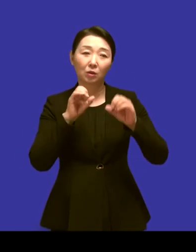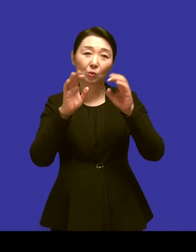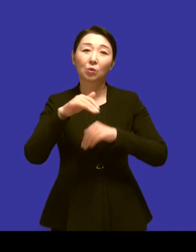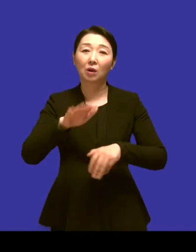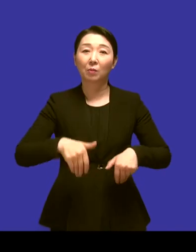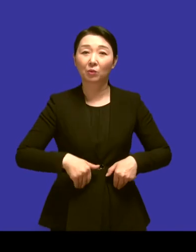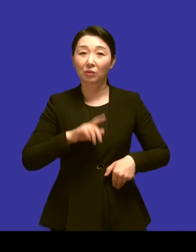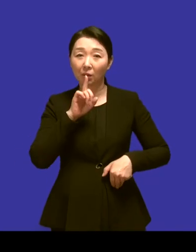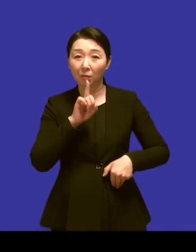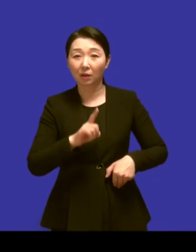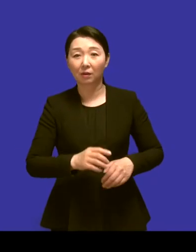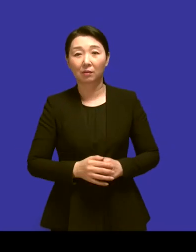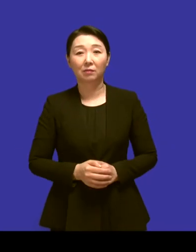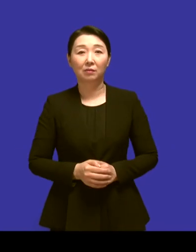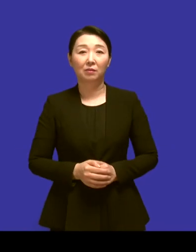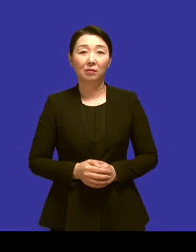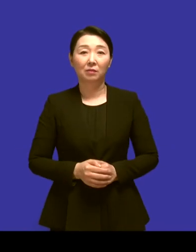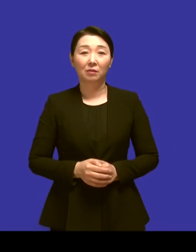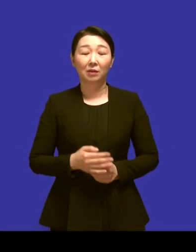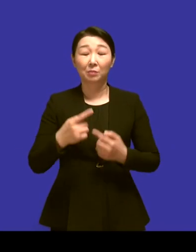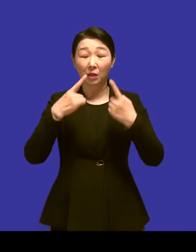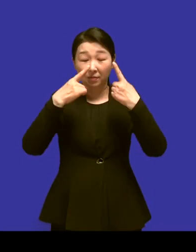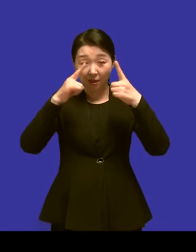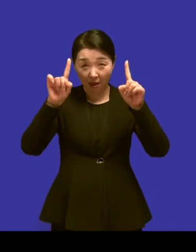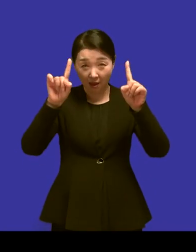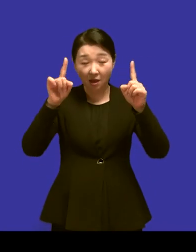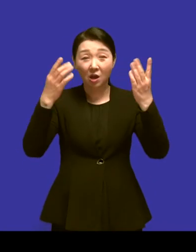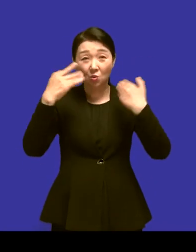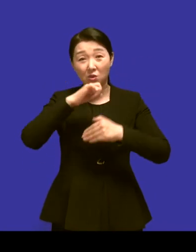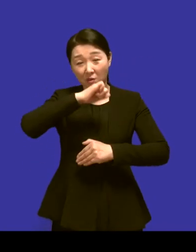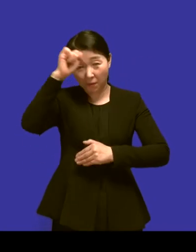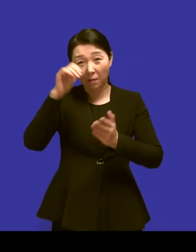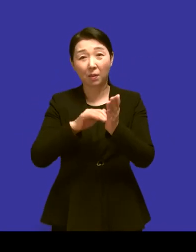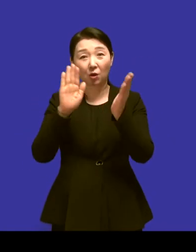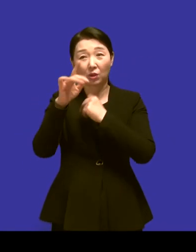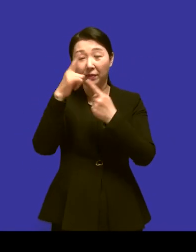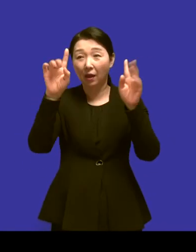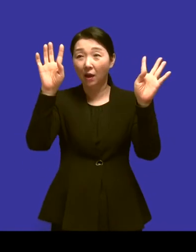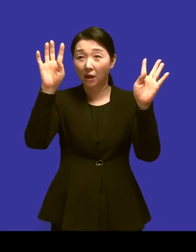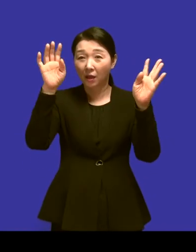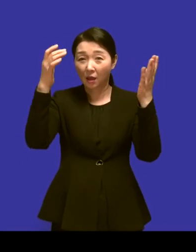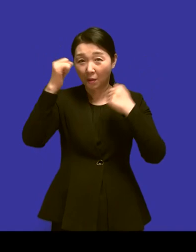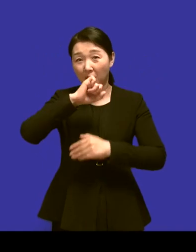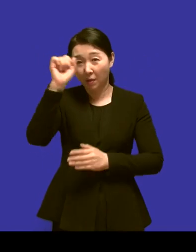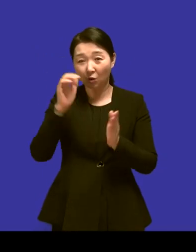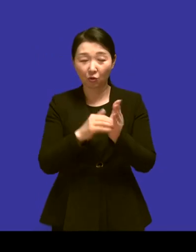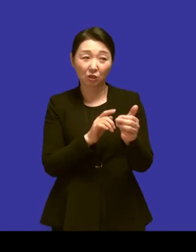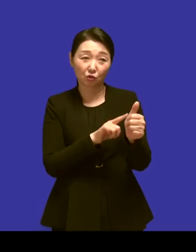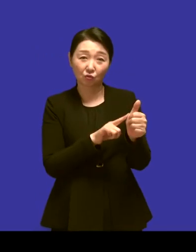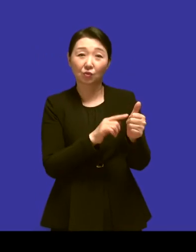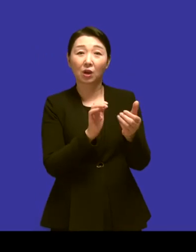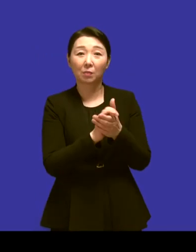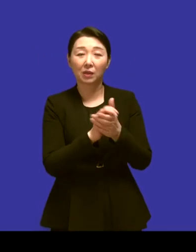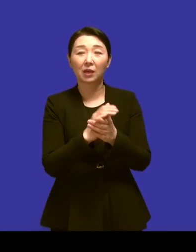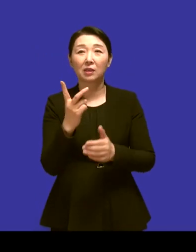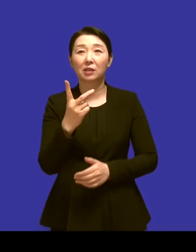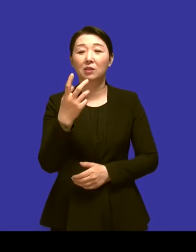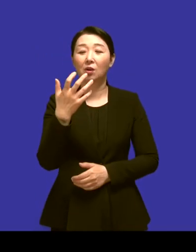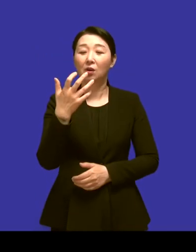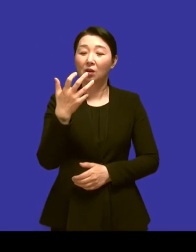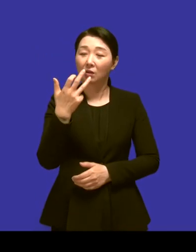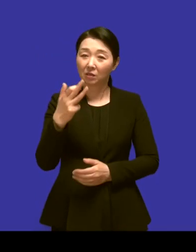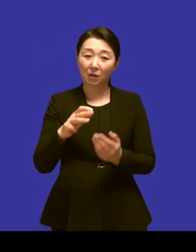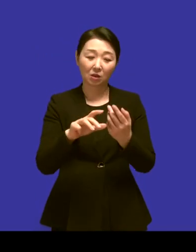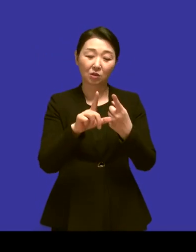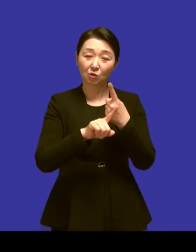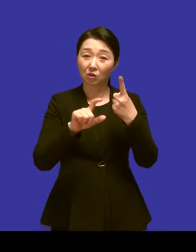가야 한다 그래서 근데 나 대학만 붙고 이러면서 이제 하다가 대학에 붙어서 이제 그 친구랑 이제 2018년 1월